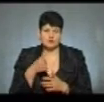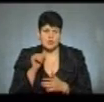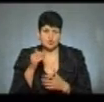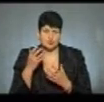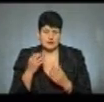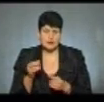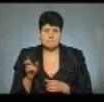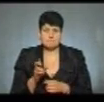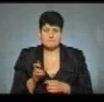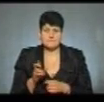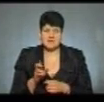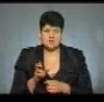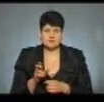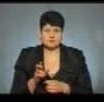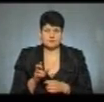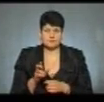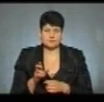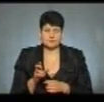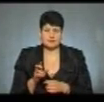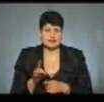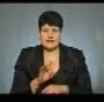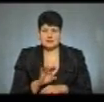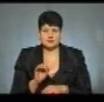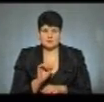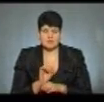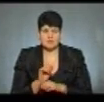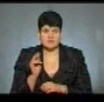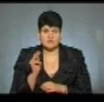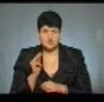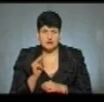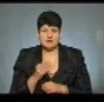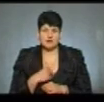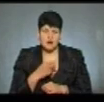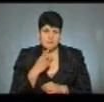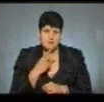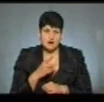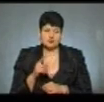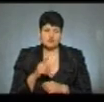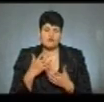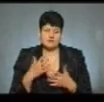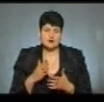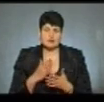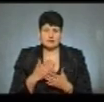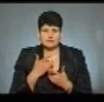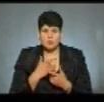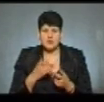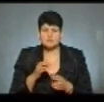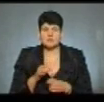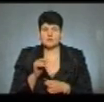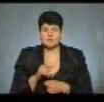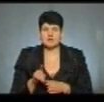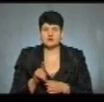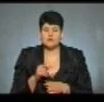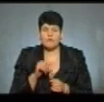дня на Бережанщині не припинялося навчання, то я бачу, що вже он є інформація про те, що в